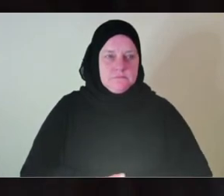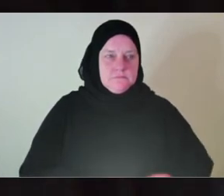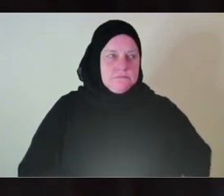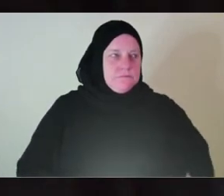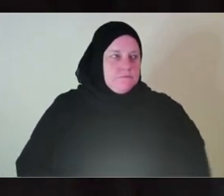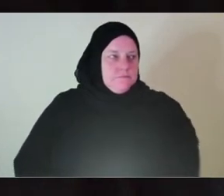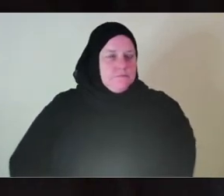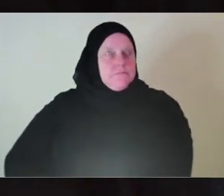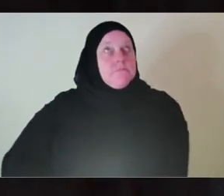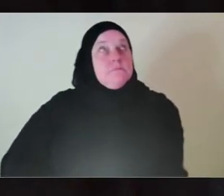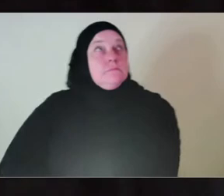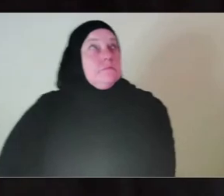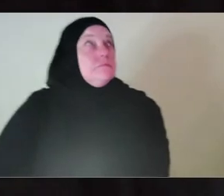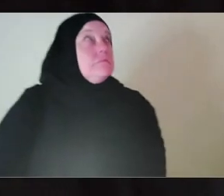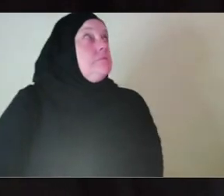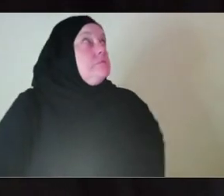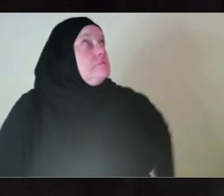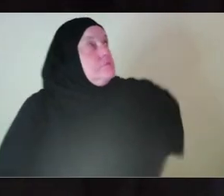العالمين